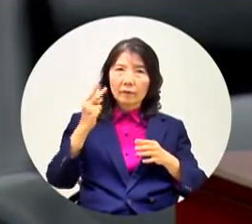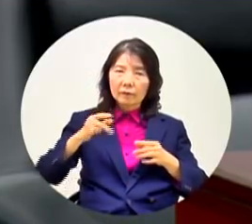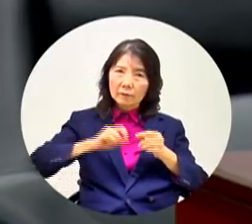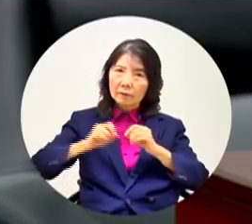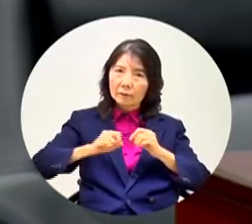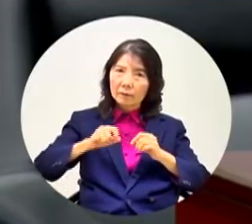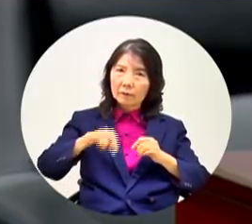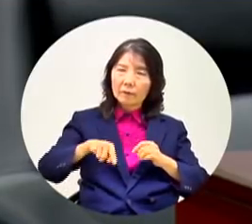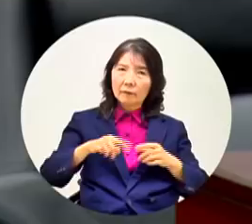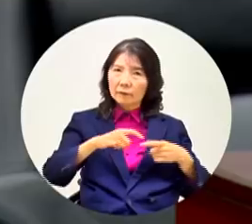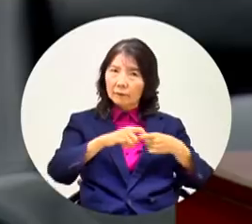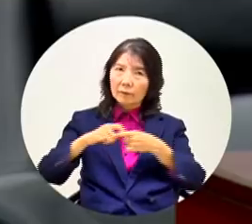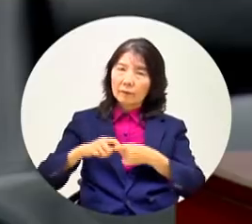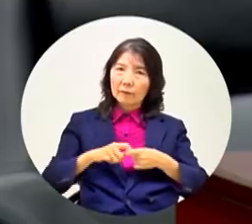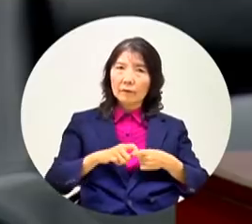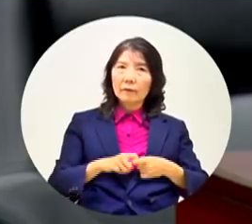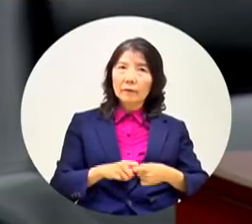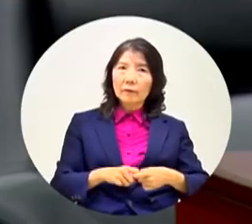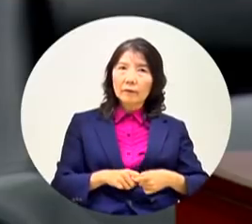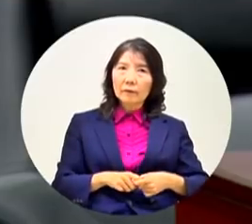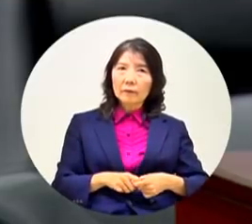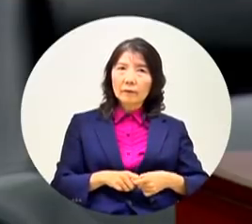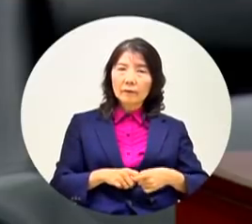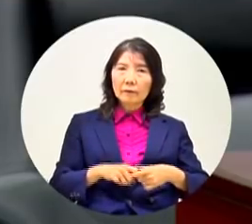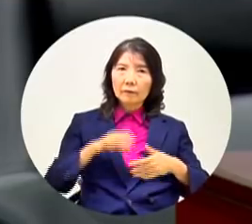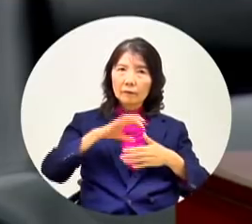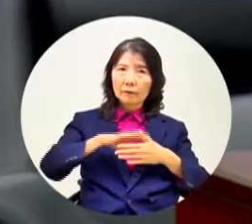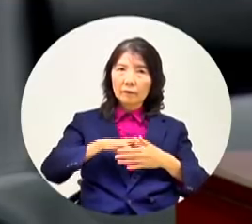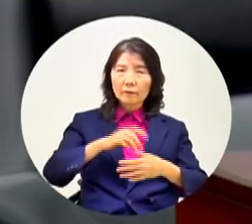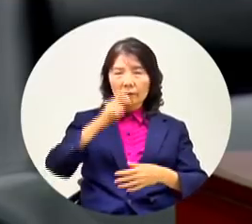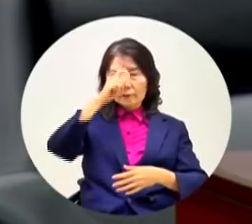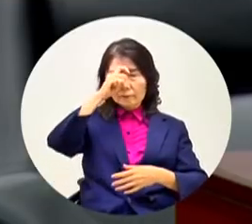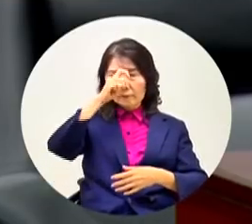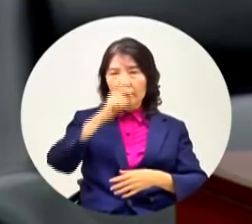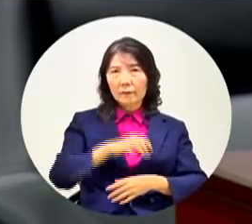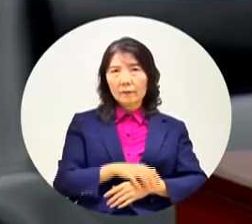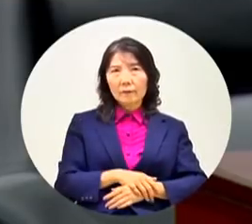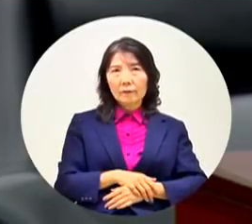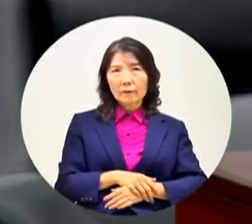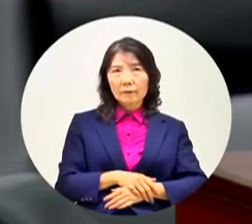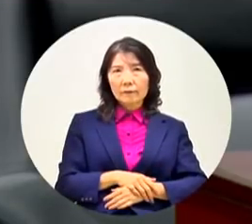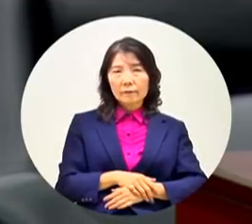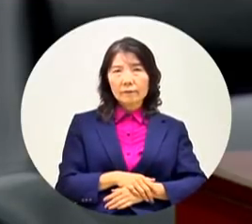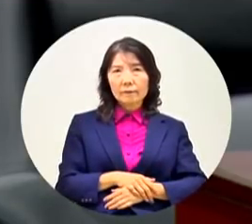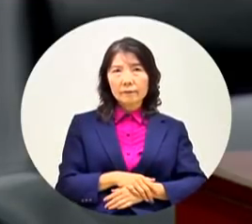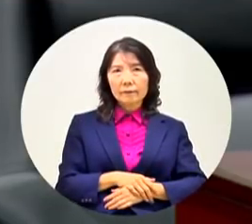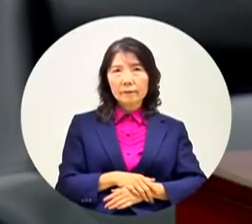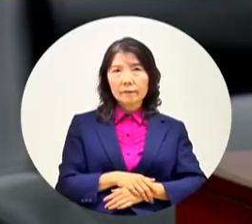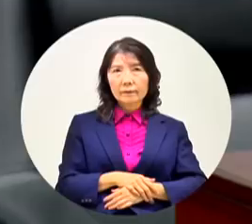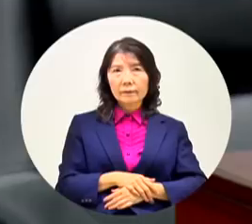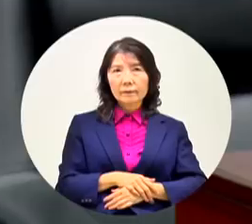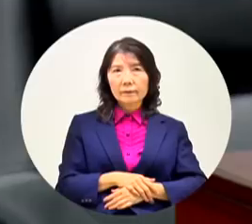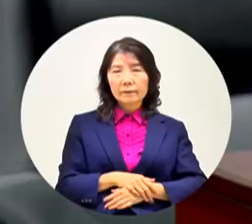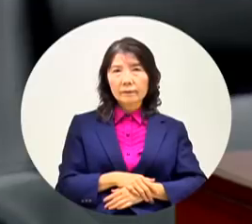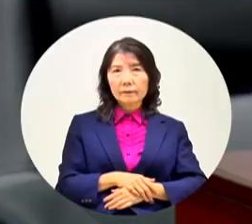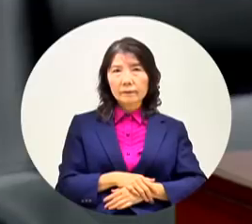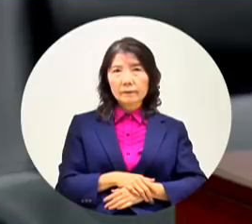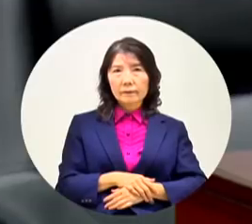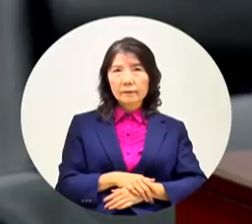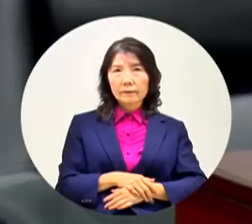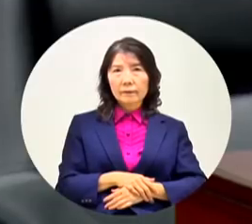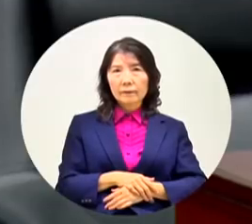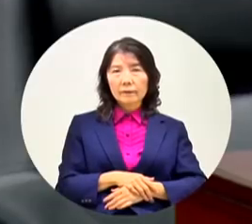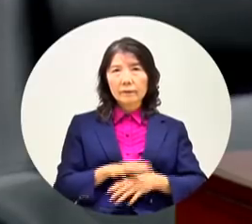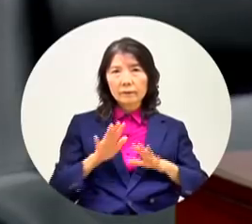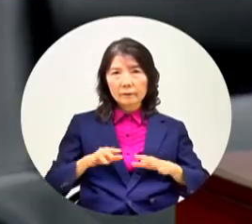咱85期的重划当中，我都期待。要安怎来把咱做目前咱做